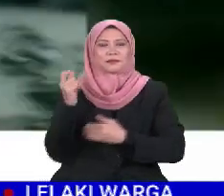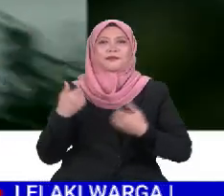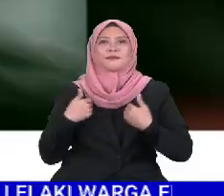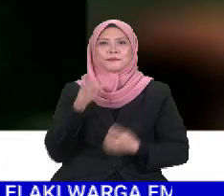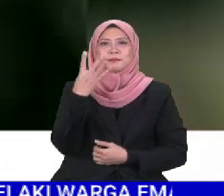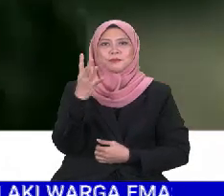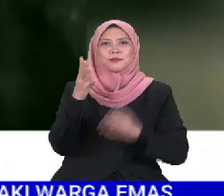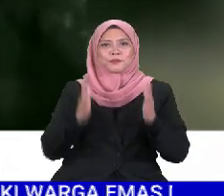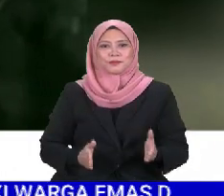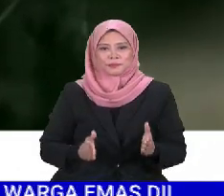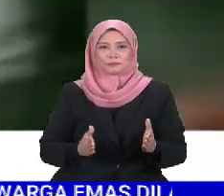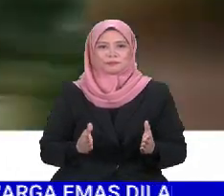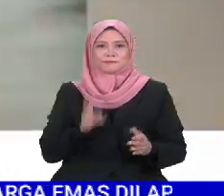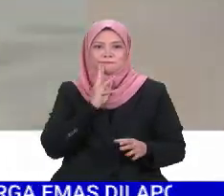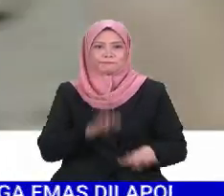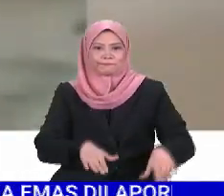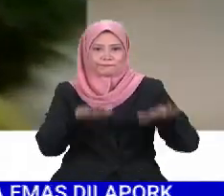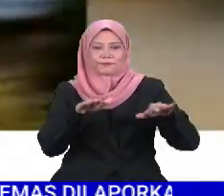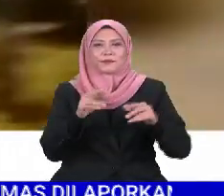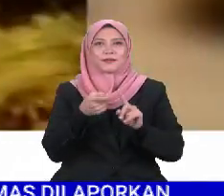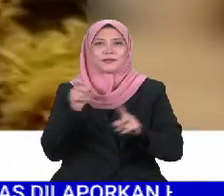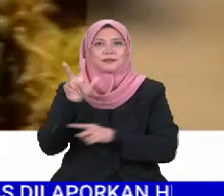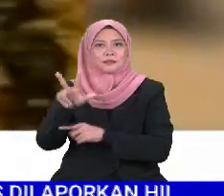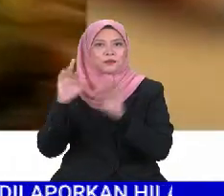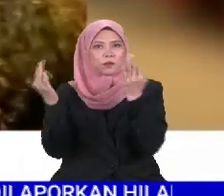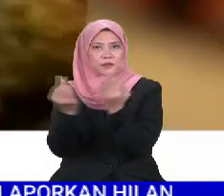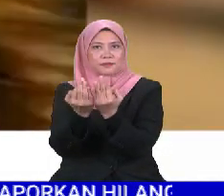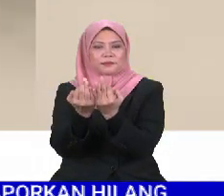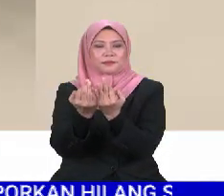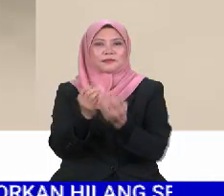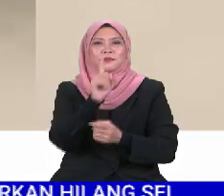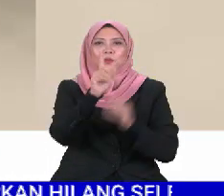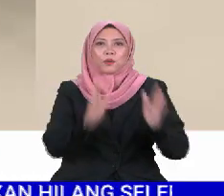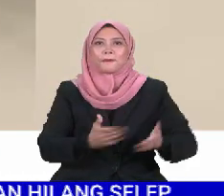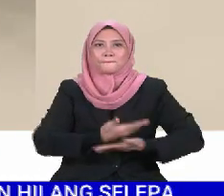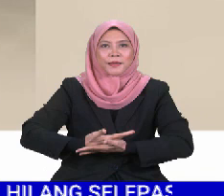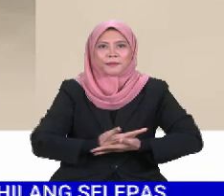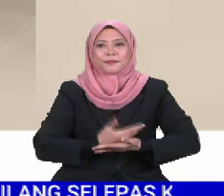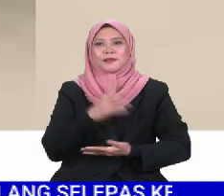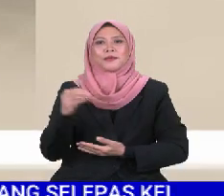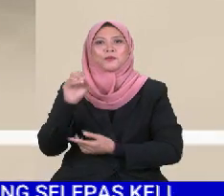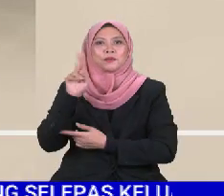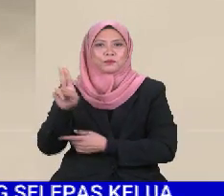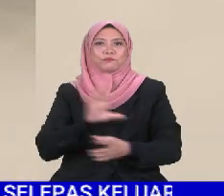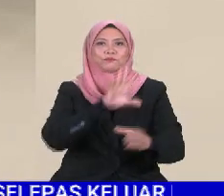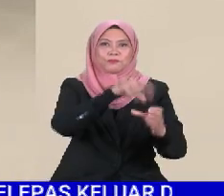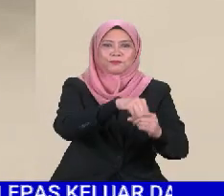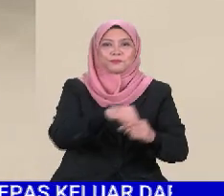siomay 14 orang penduduk terjajah daripada 3 buah keluarga termasuk seorang bayi dan okey